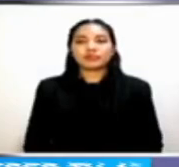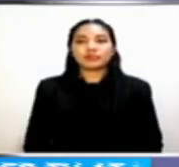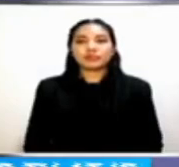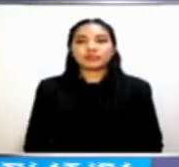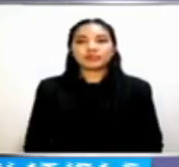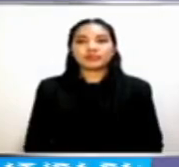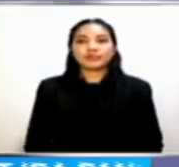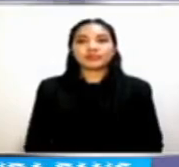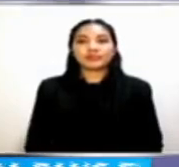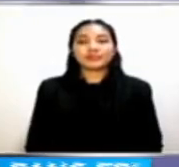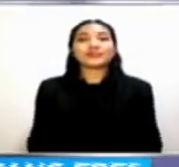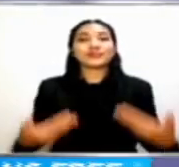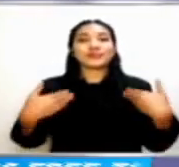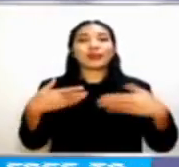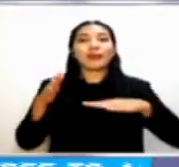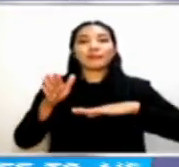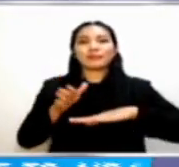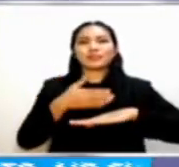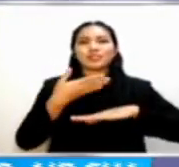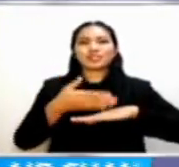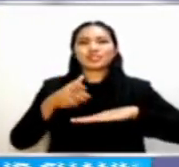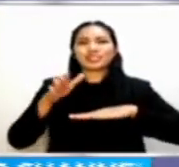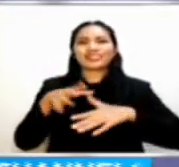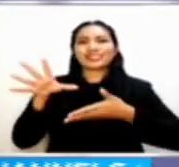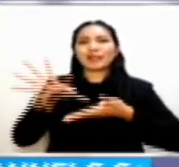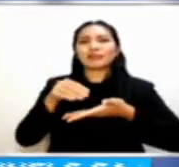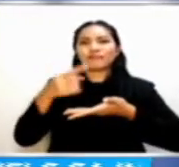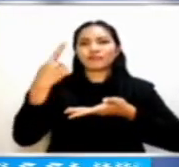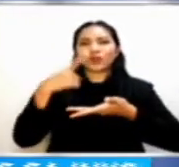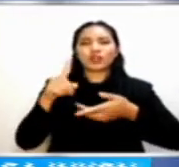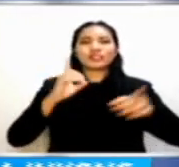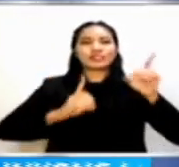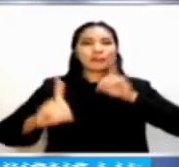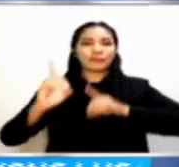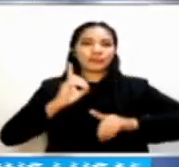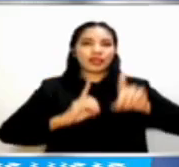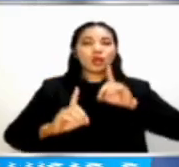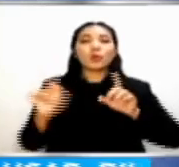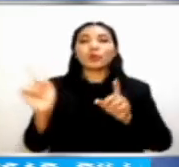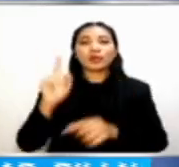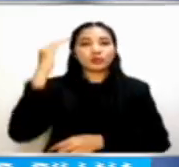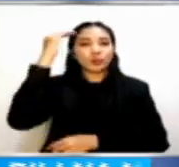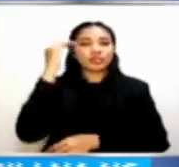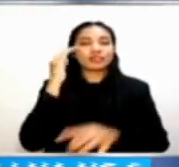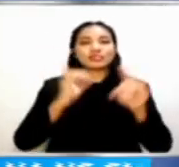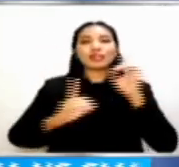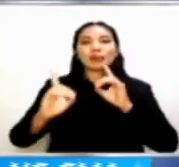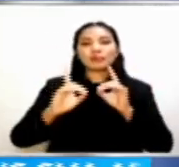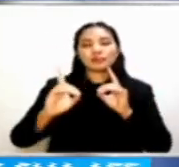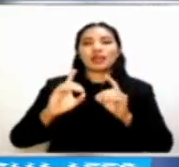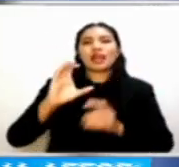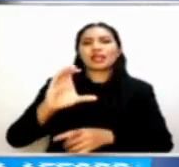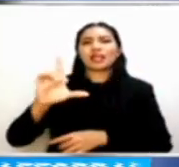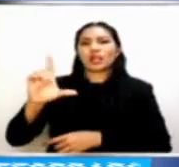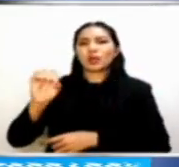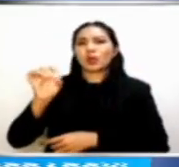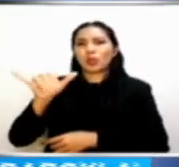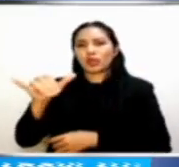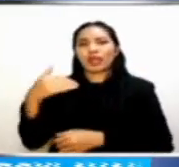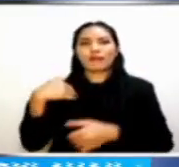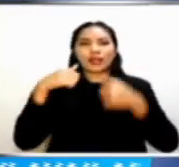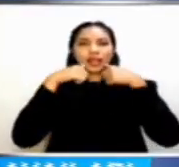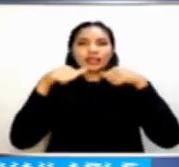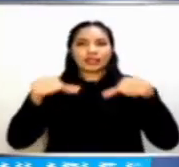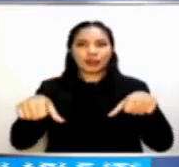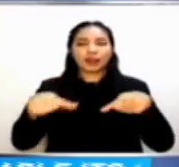magkaka-musical adaptation ng hit Korean drama series na Crash Landing on You. Inanunsyo yan ng production company na Pop Music. Pirmado na